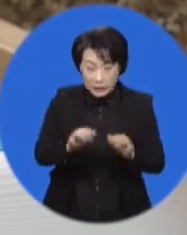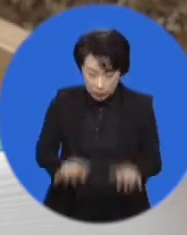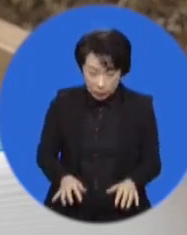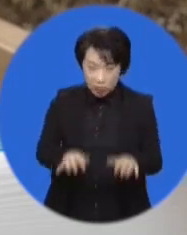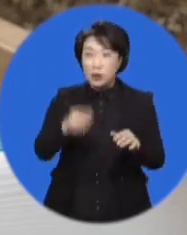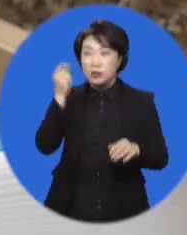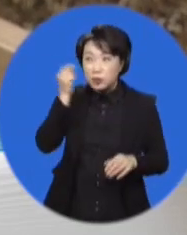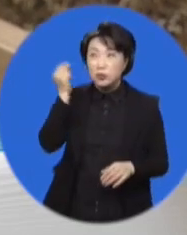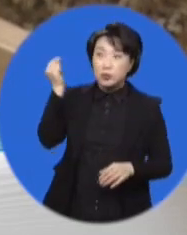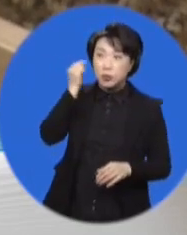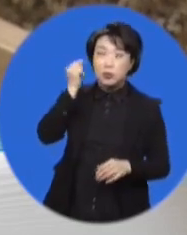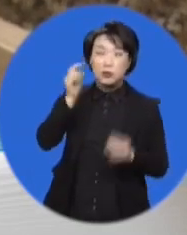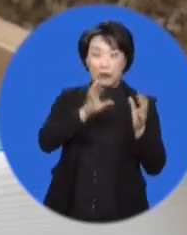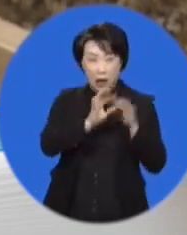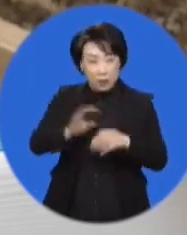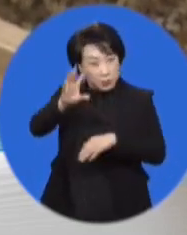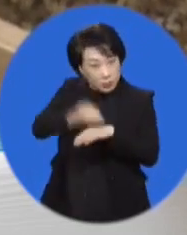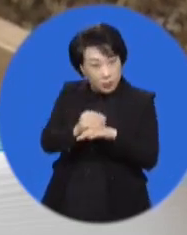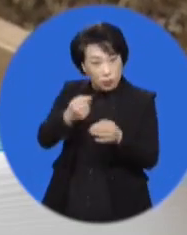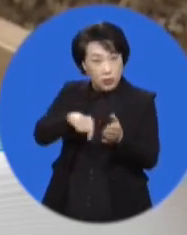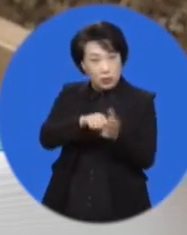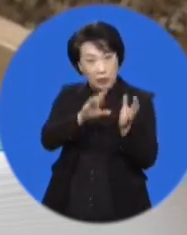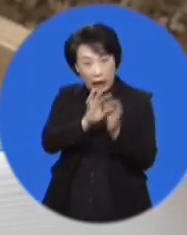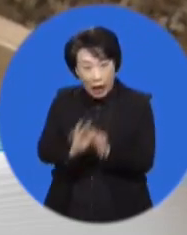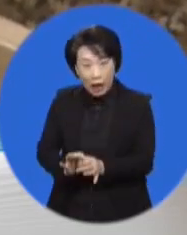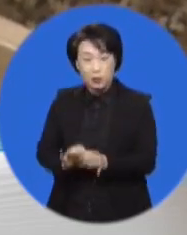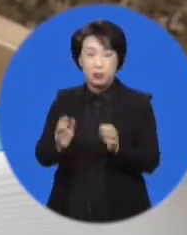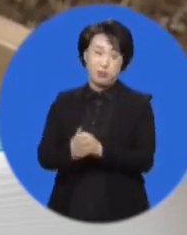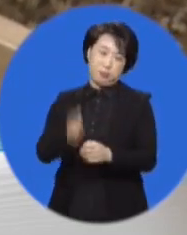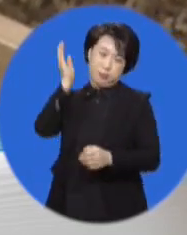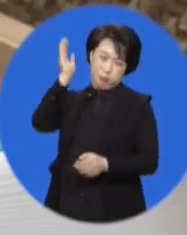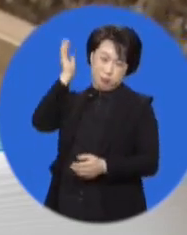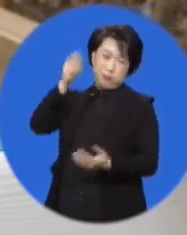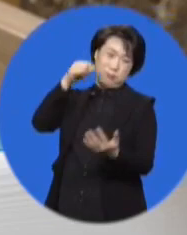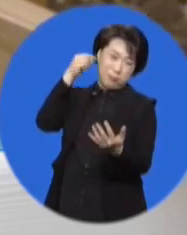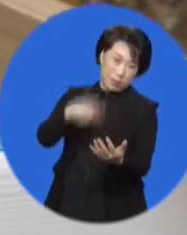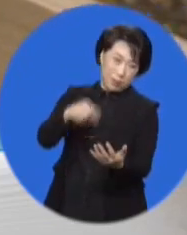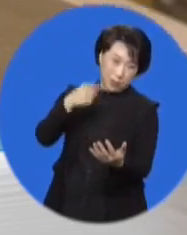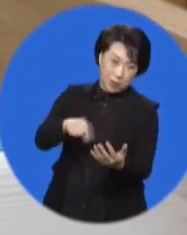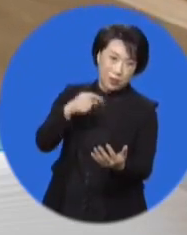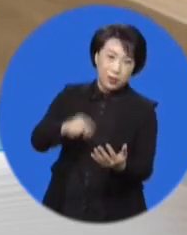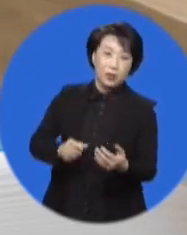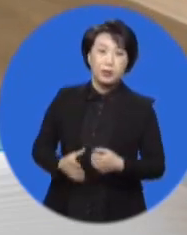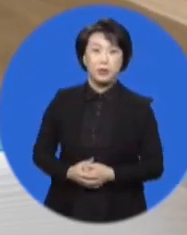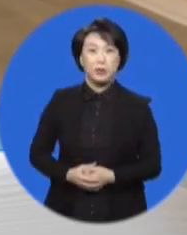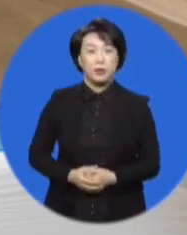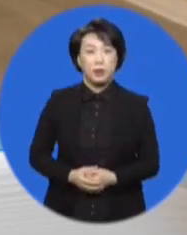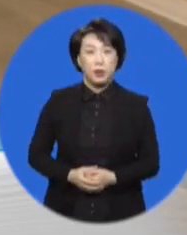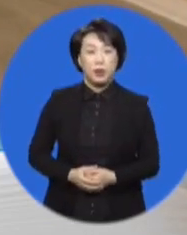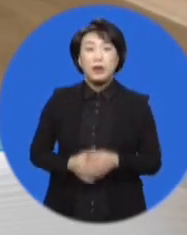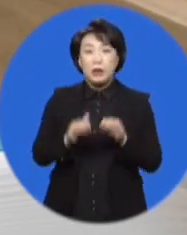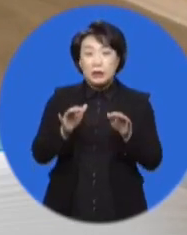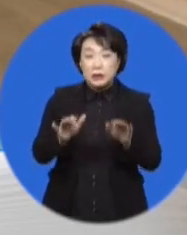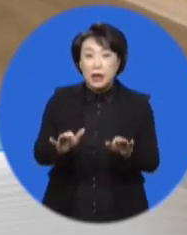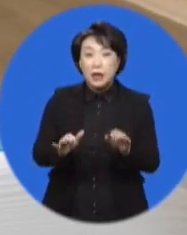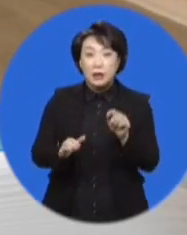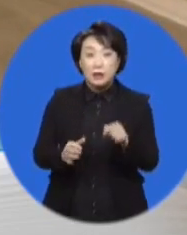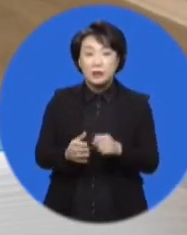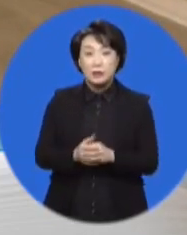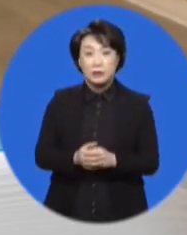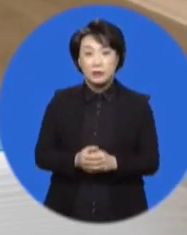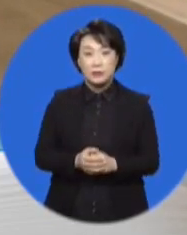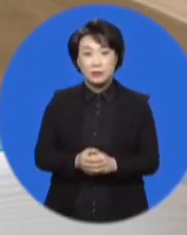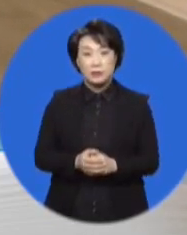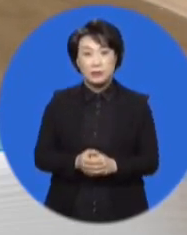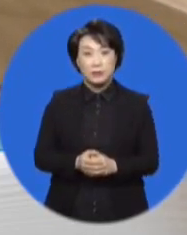듣고또듣게하기위해서계속때를따라말을해줘때를따라말을해줘그래서바로